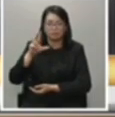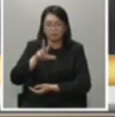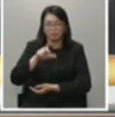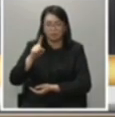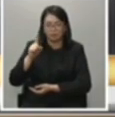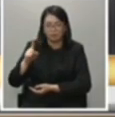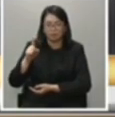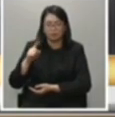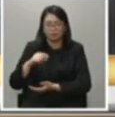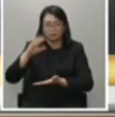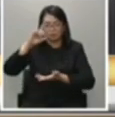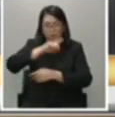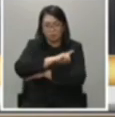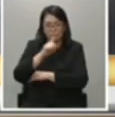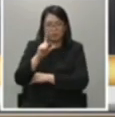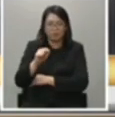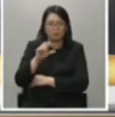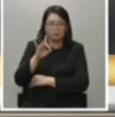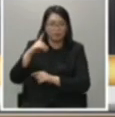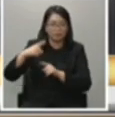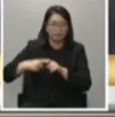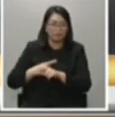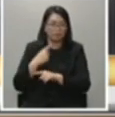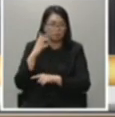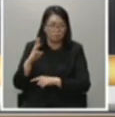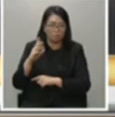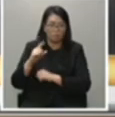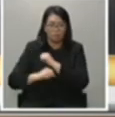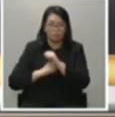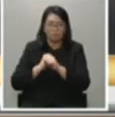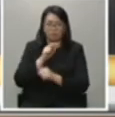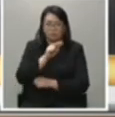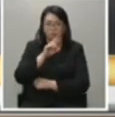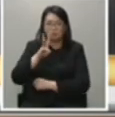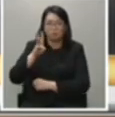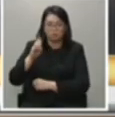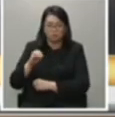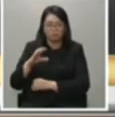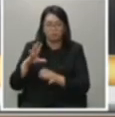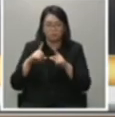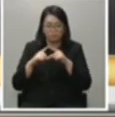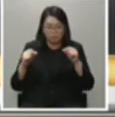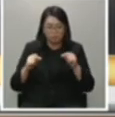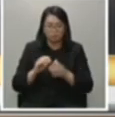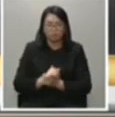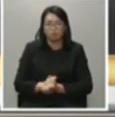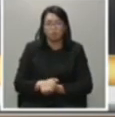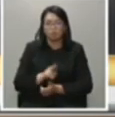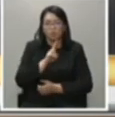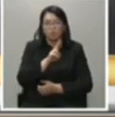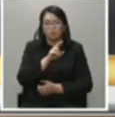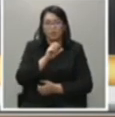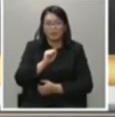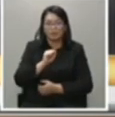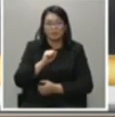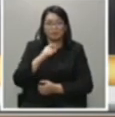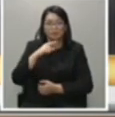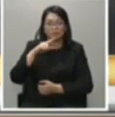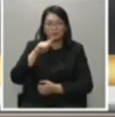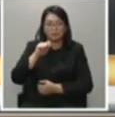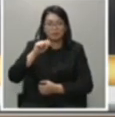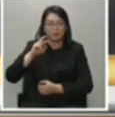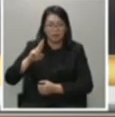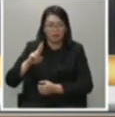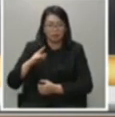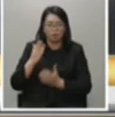56009/3311ลงวันที่28มิถุนายน2560เรื่อง USTR ขอให้ไทยรายงานความคืบหน้า